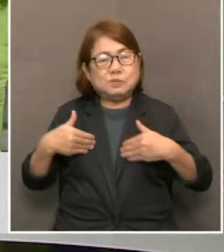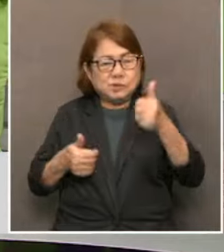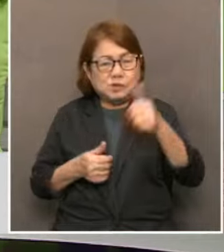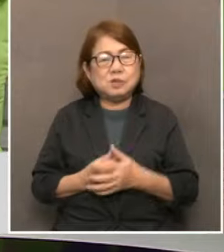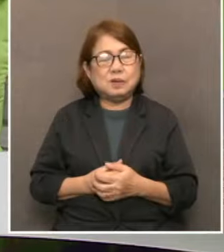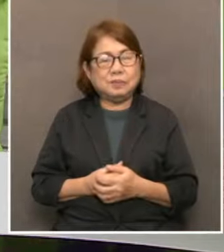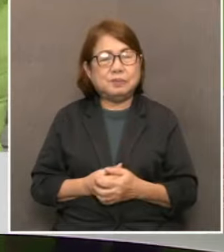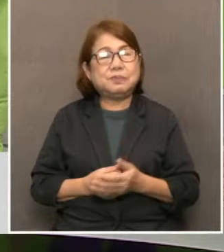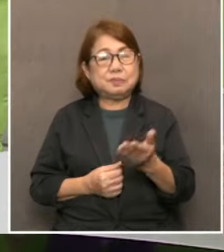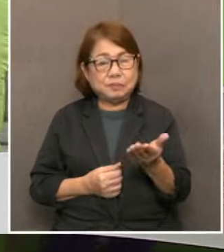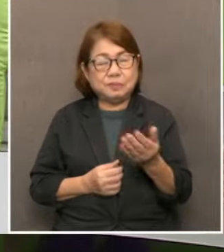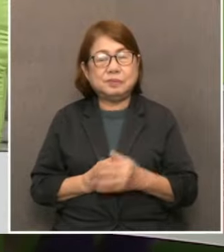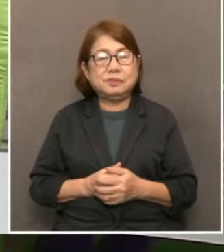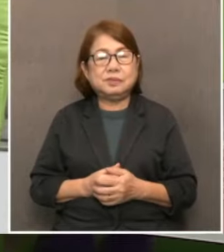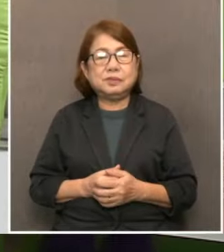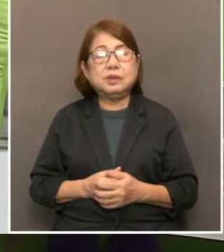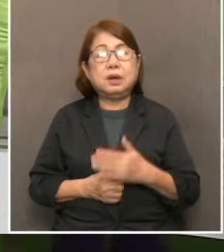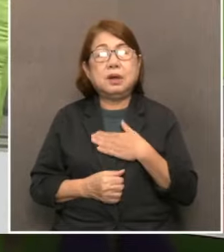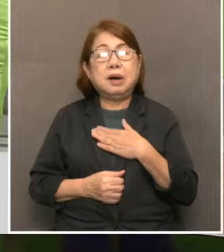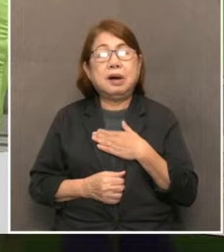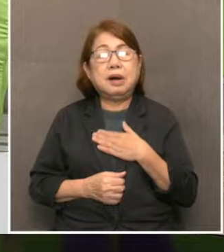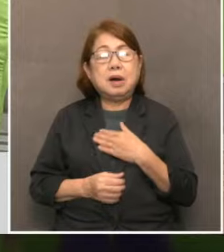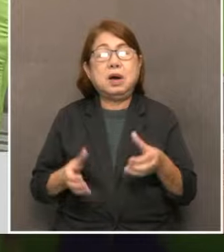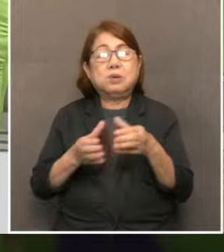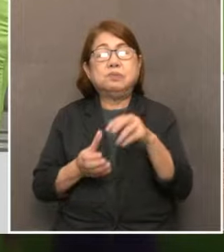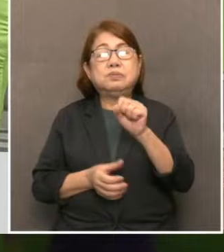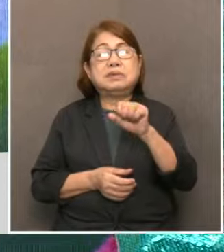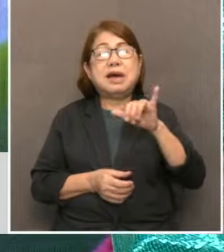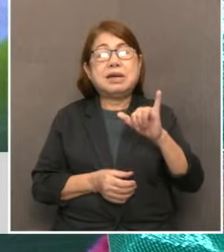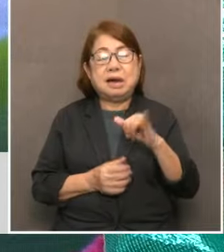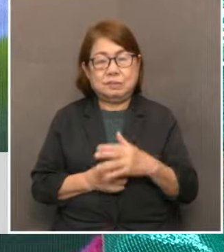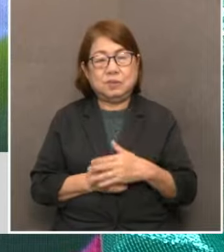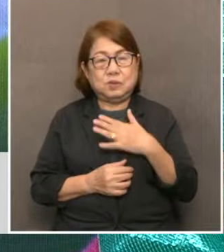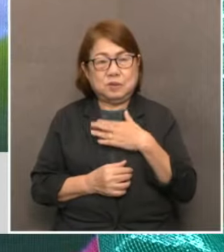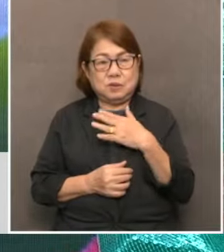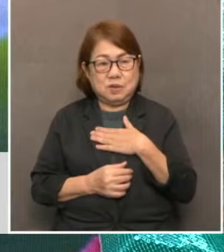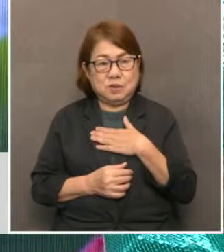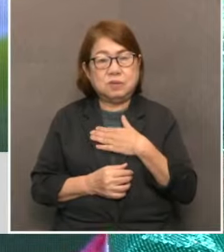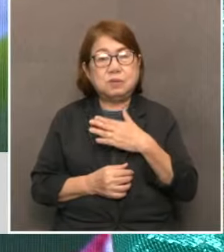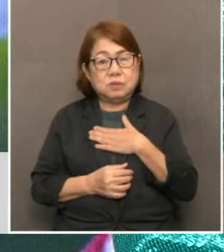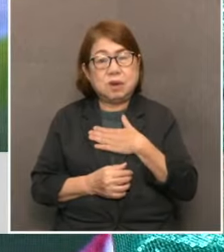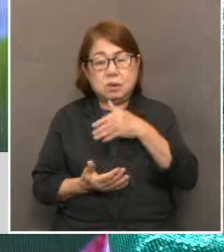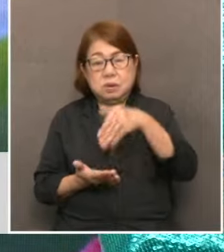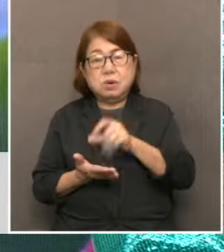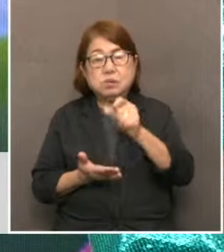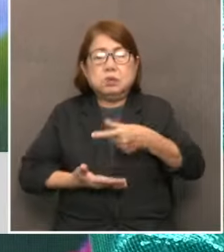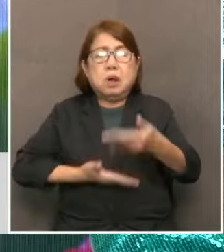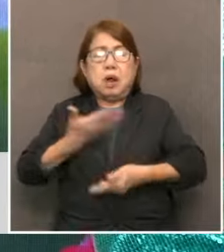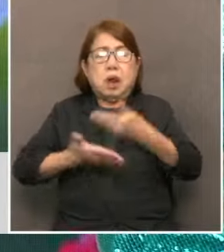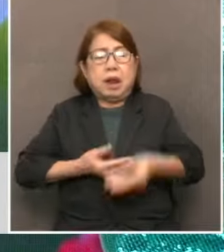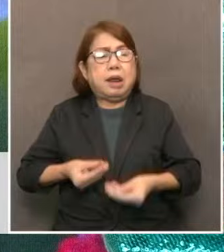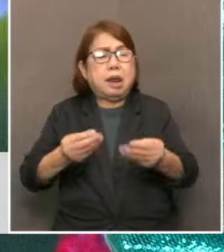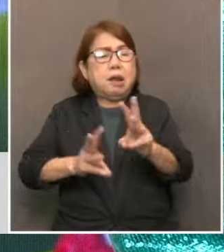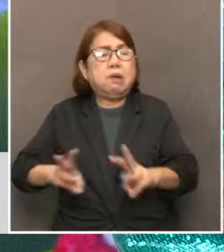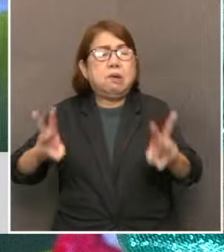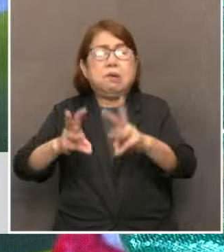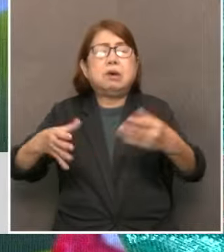ชคุณทรายครับเชิญชวนเอในนามของสยามกลุ่มสยามพิวัฒน์นะคะต้องบอกก่อนว่าเราไม่ได้เป็นแค่ศูนย์การค้าที่มอบพื้นที่จิตใจ